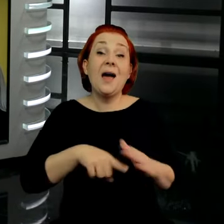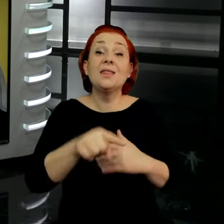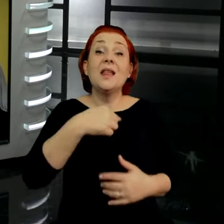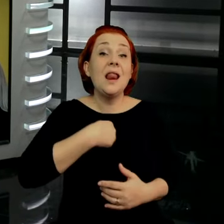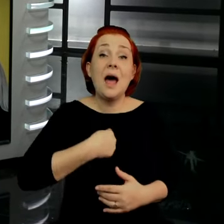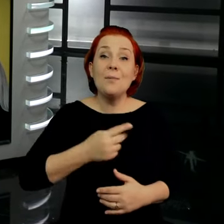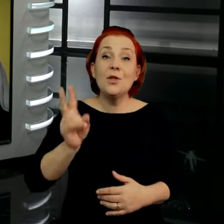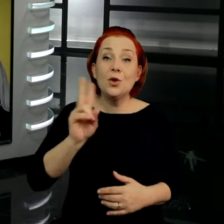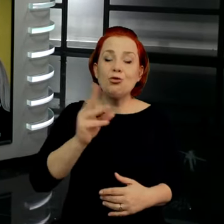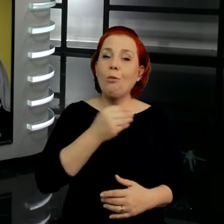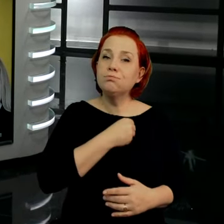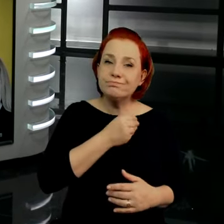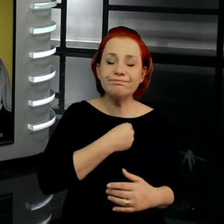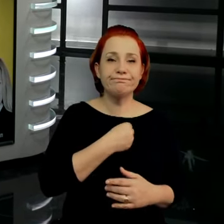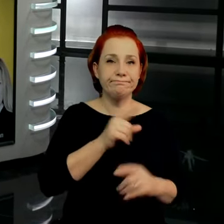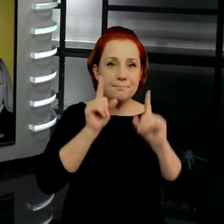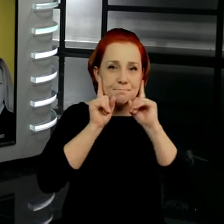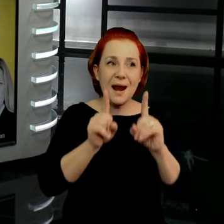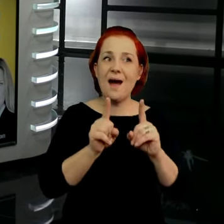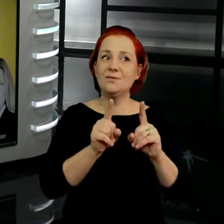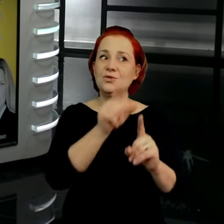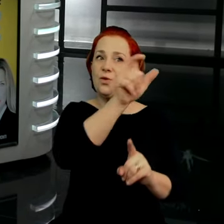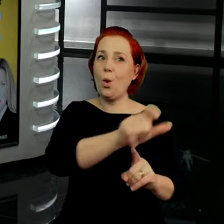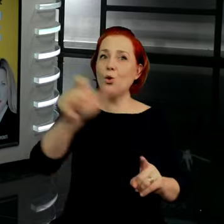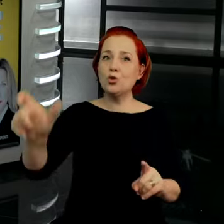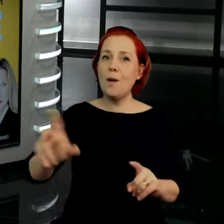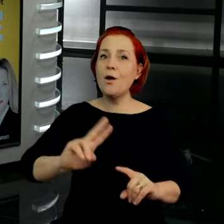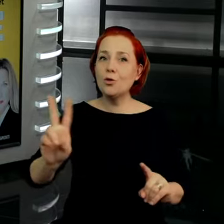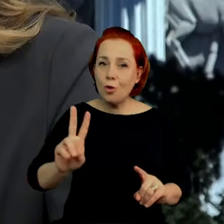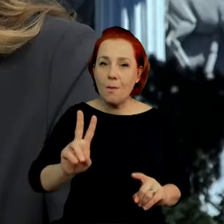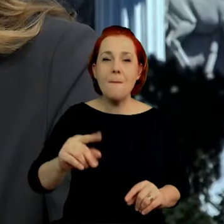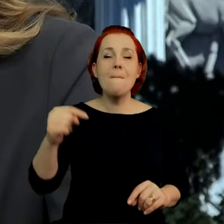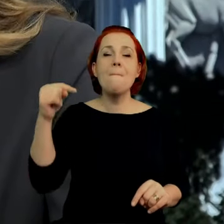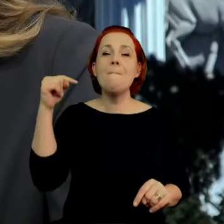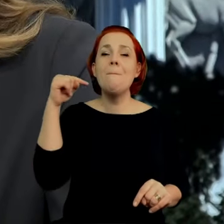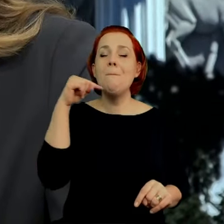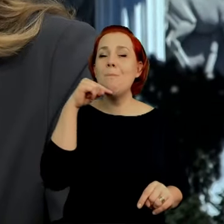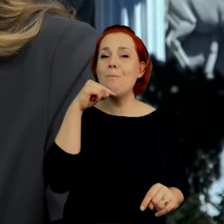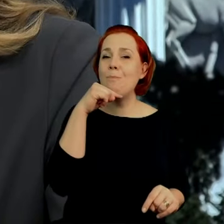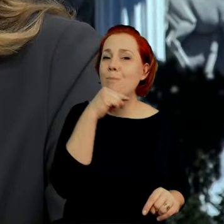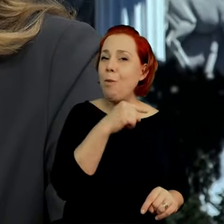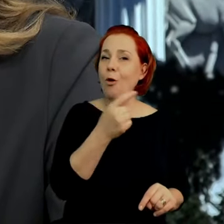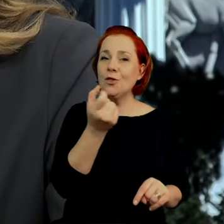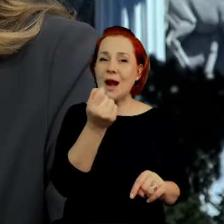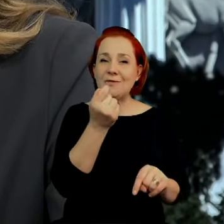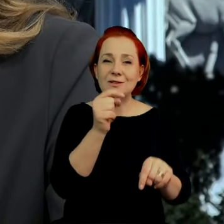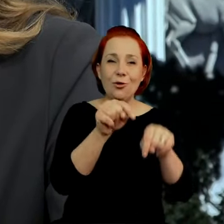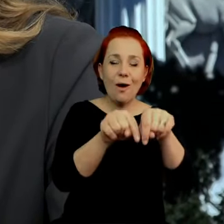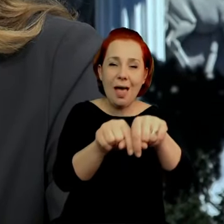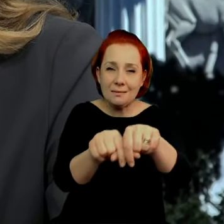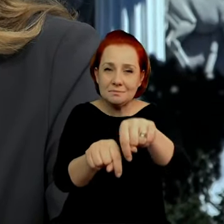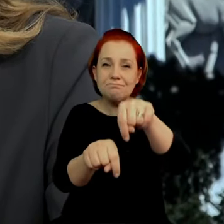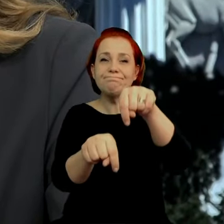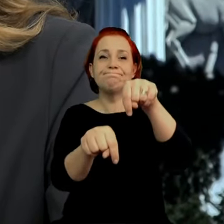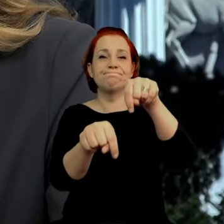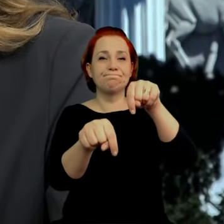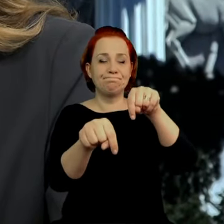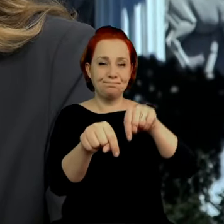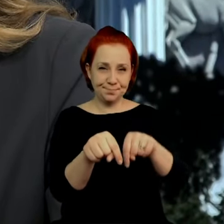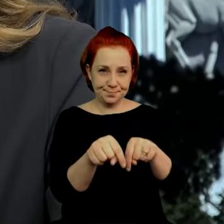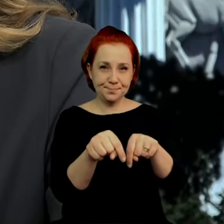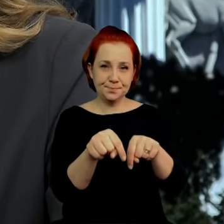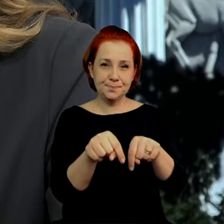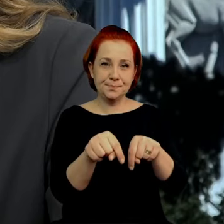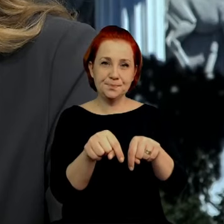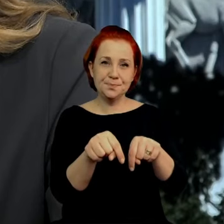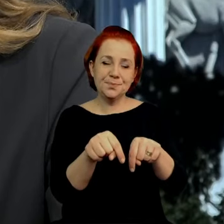każdy, kto będzie potrafił się cofnąć o krok, tak, i I odłożyć gdzieś tam